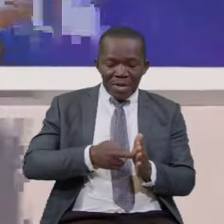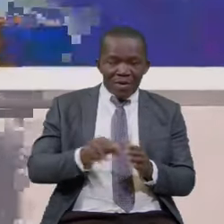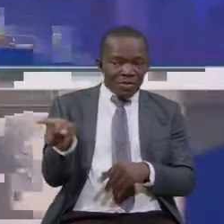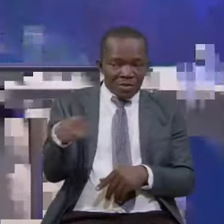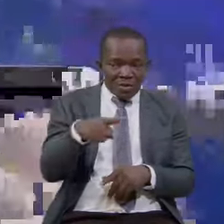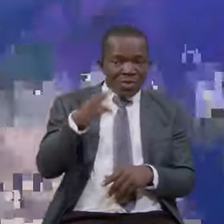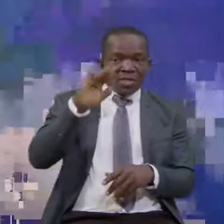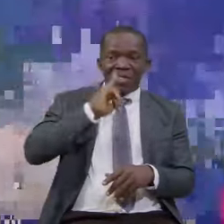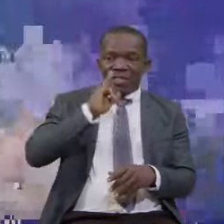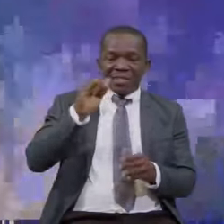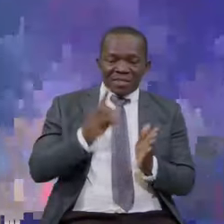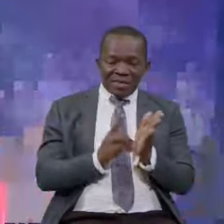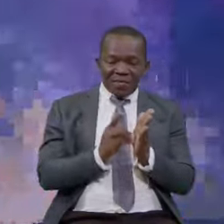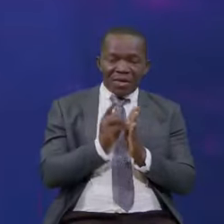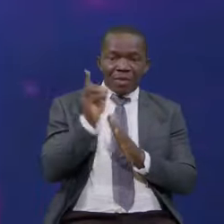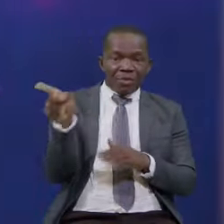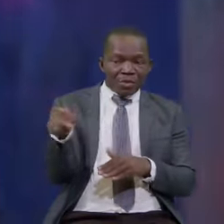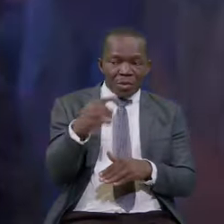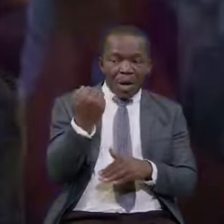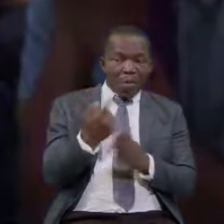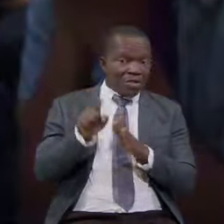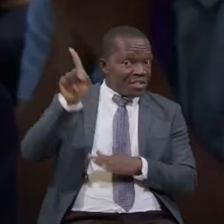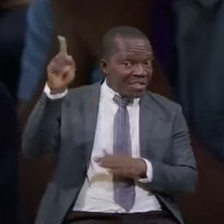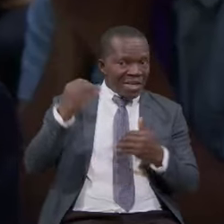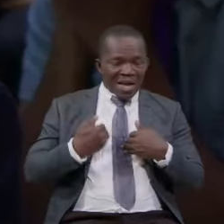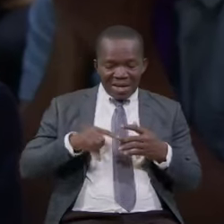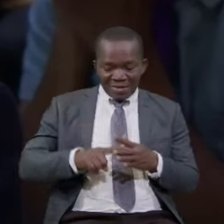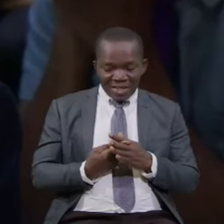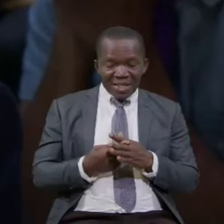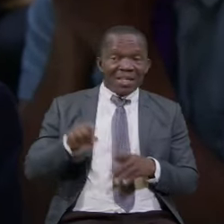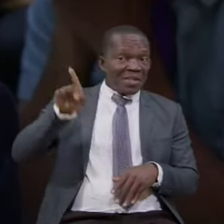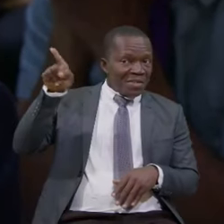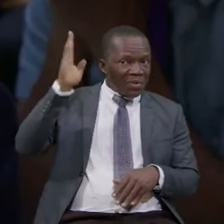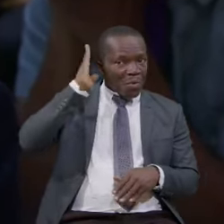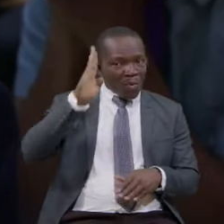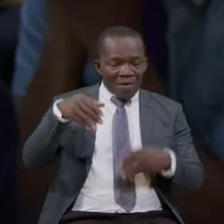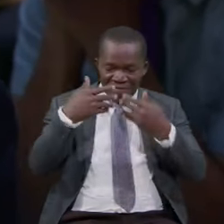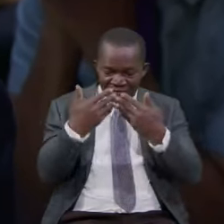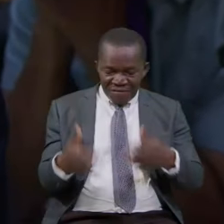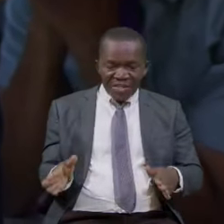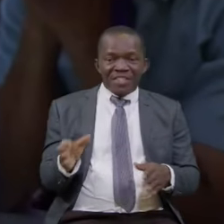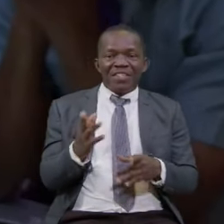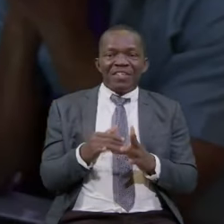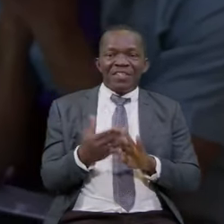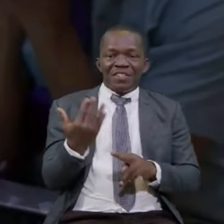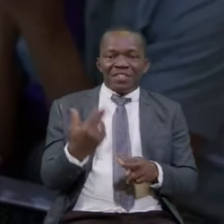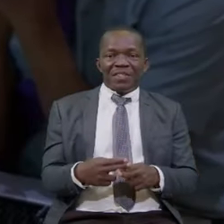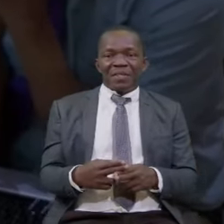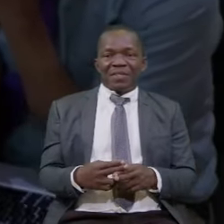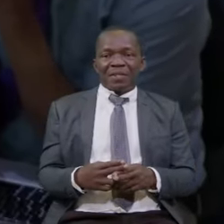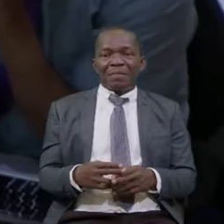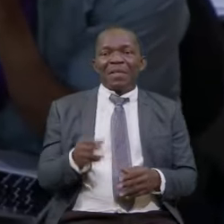mentor et ce qu'il a commencé il va l'achever peut-être aujourd'hui tu es un